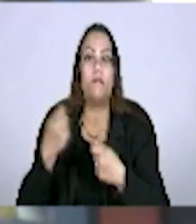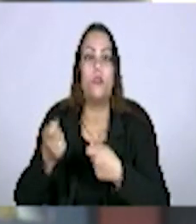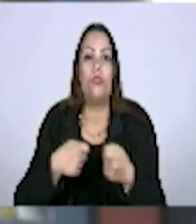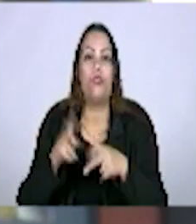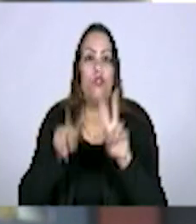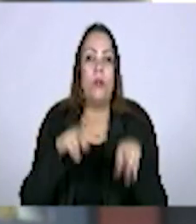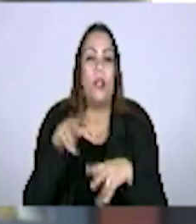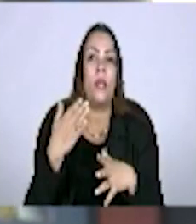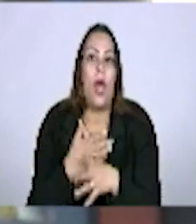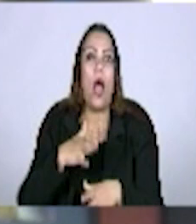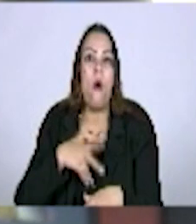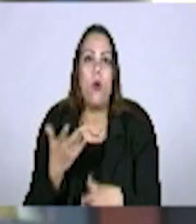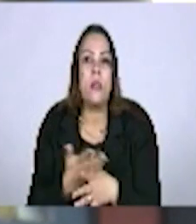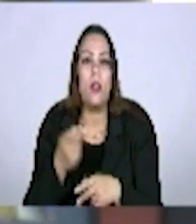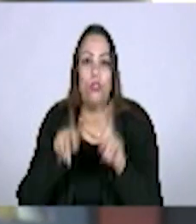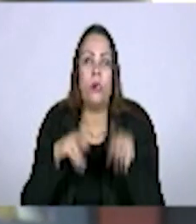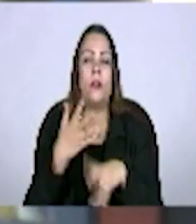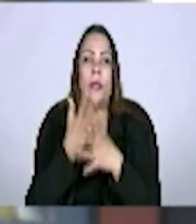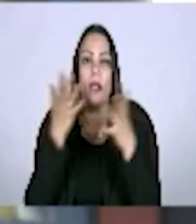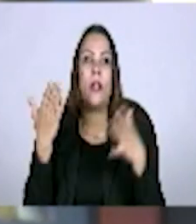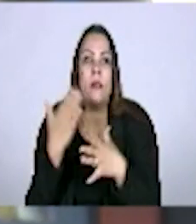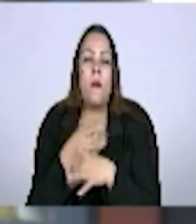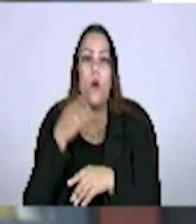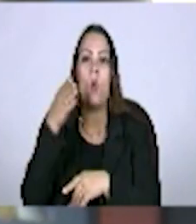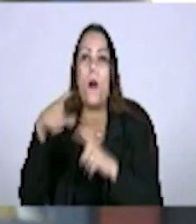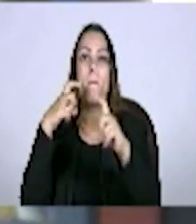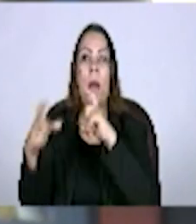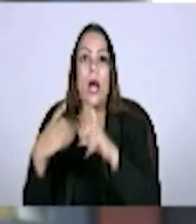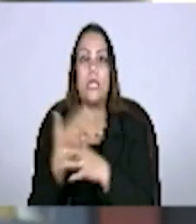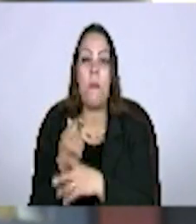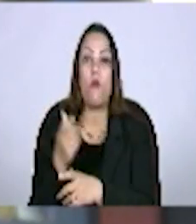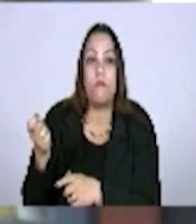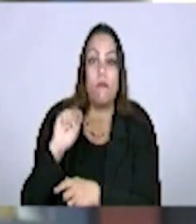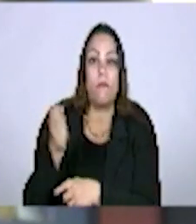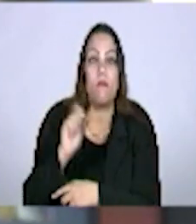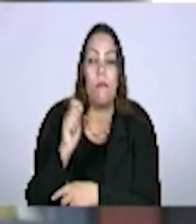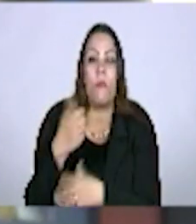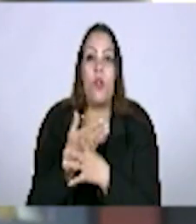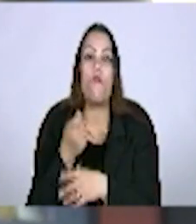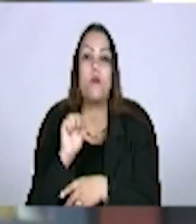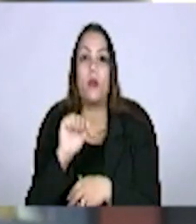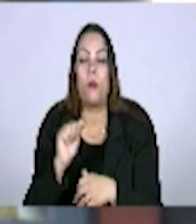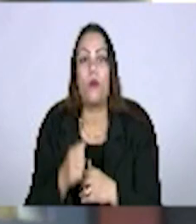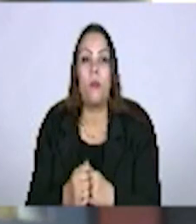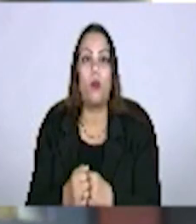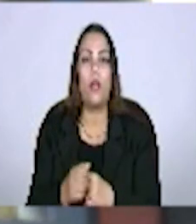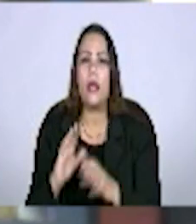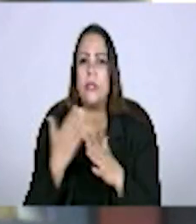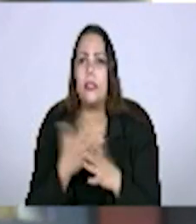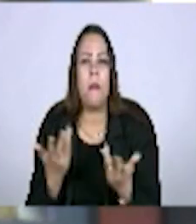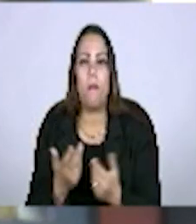يشتروا احتياجاتهم وبداوا يروحوا البنوك عايزين ياخدوا اموال ليهم ايه